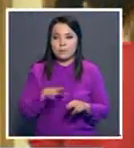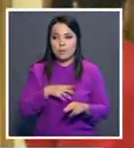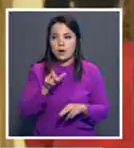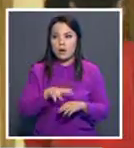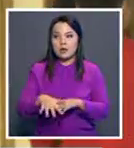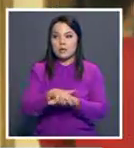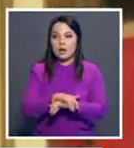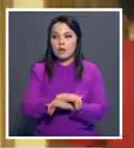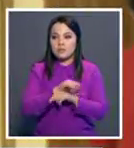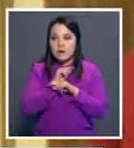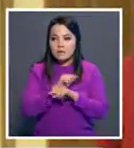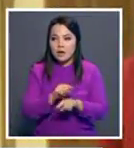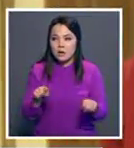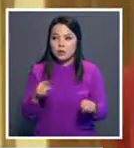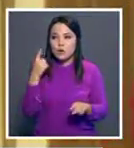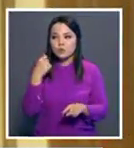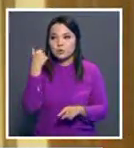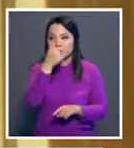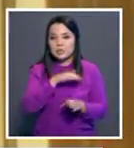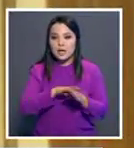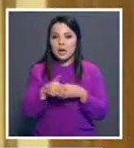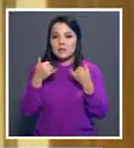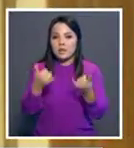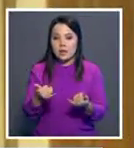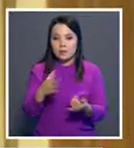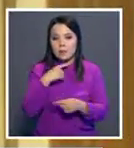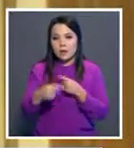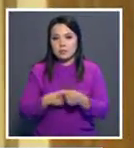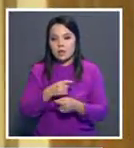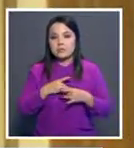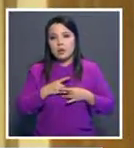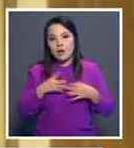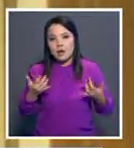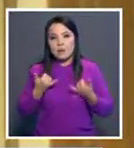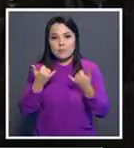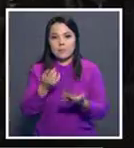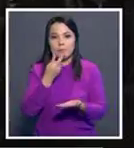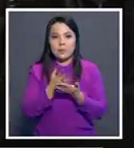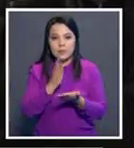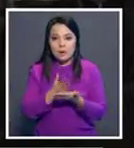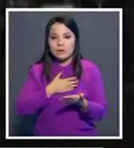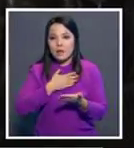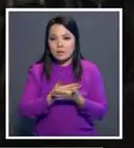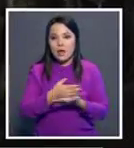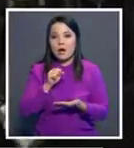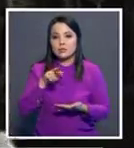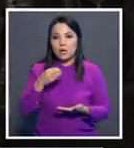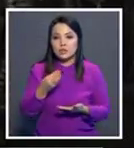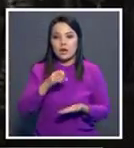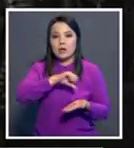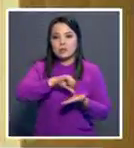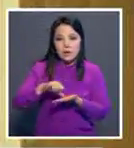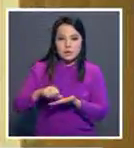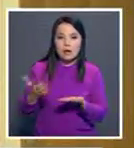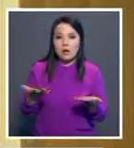насихаттау және алаш автономиясын 100 жылдығын үлкен елдік деңгейде тойлауға атсалысу. Алаш зиялыларының